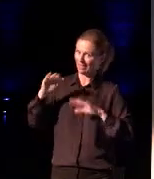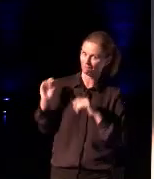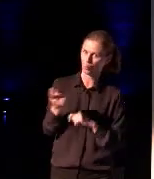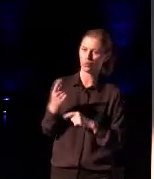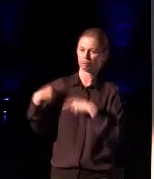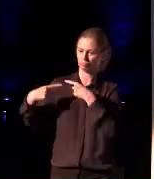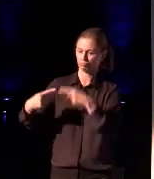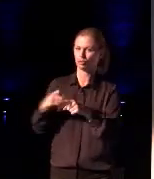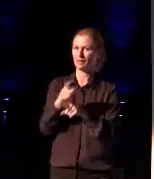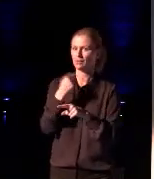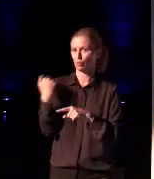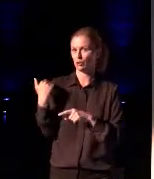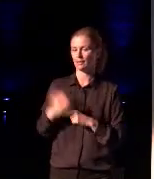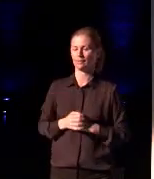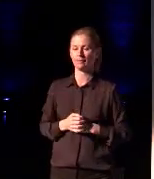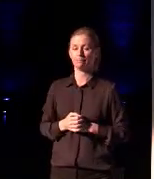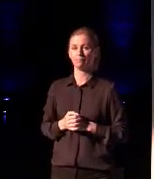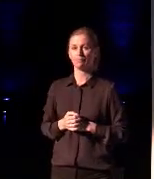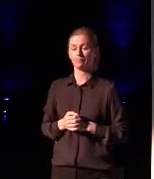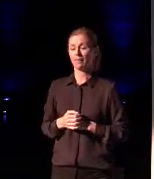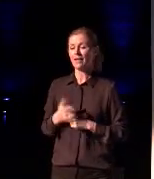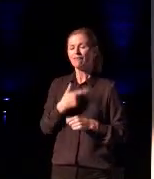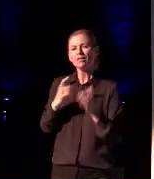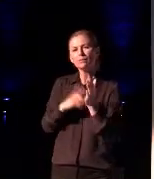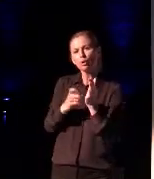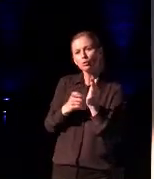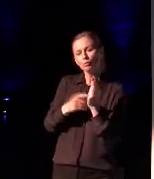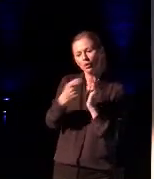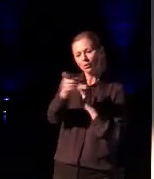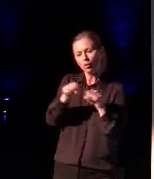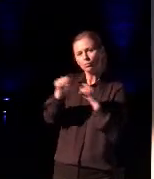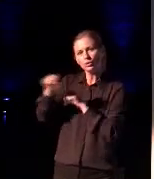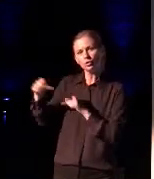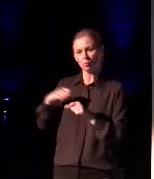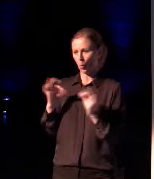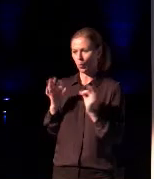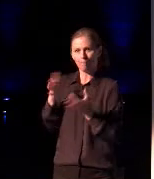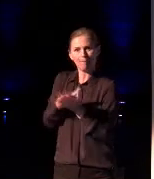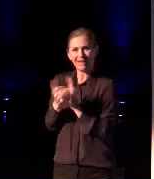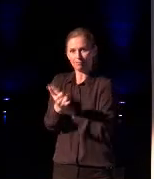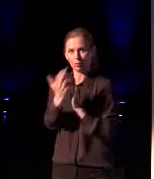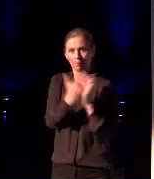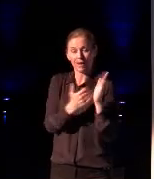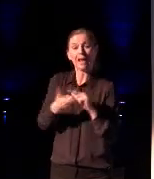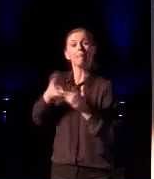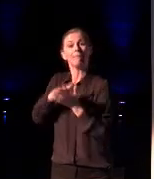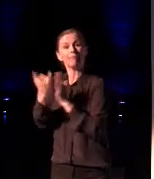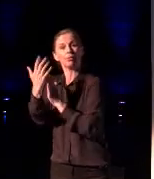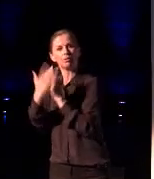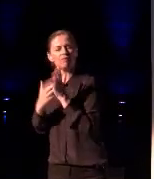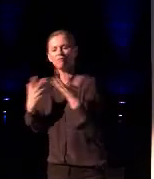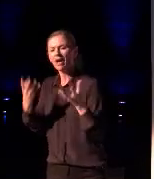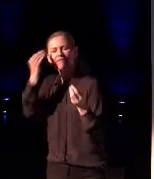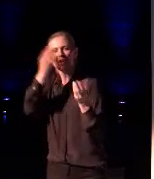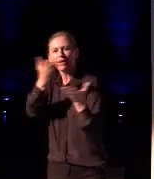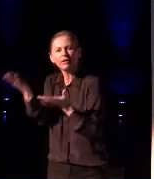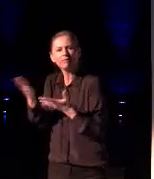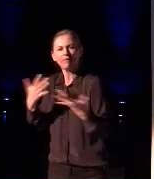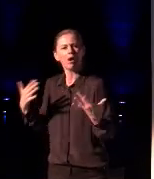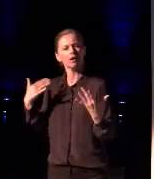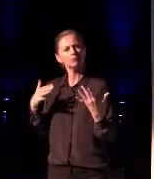innledningsvis. Når vi spør disse kommunene som har vært utenfor programmet eller innenfor programmet, hva slags erfaringer, hva de